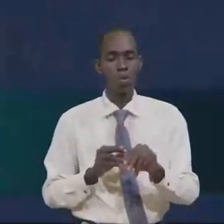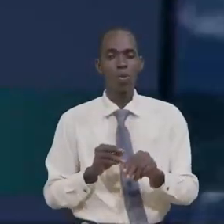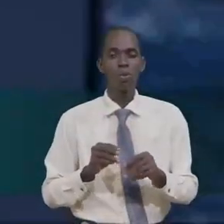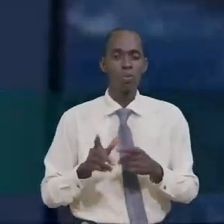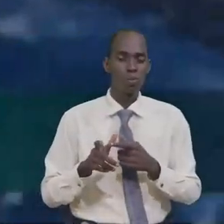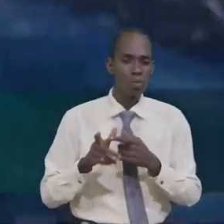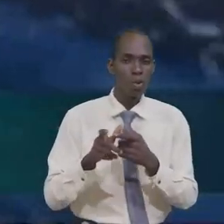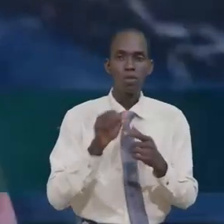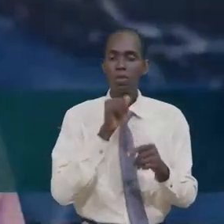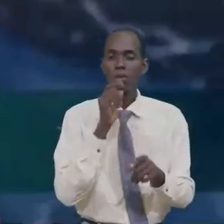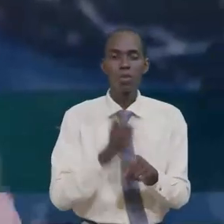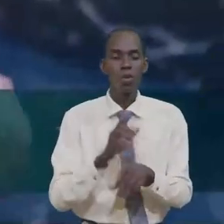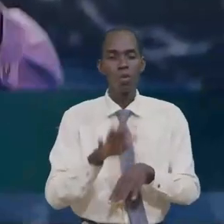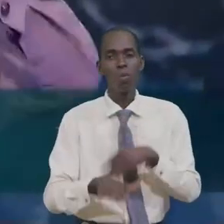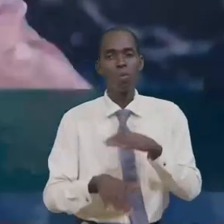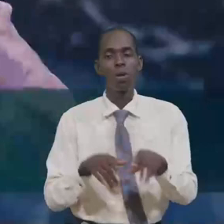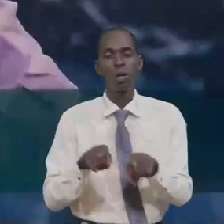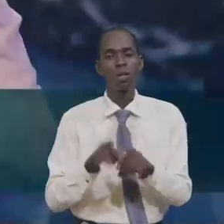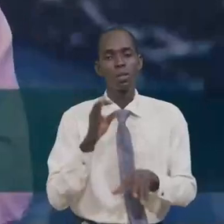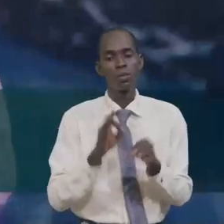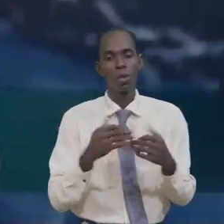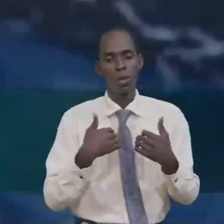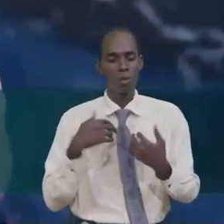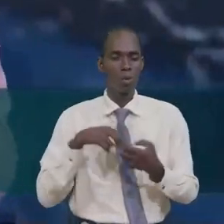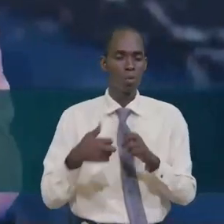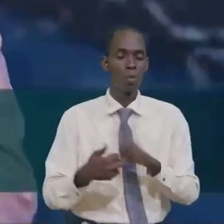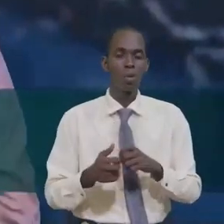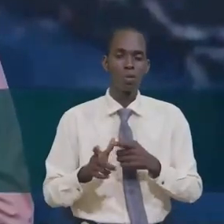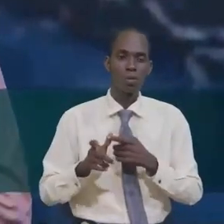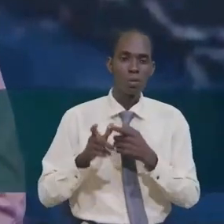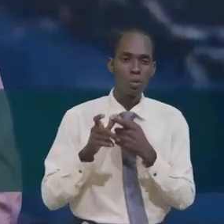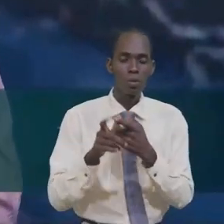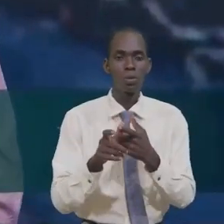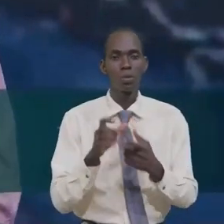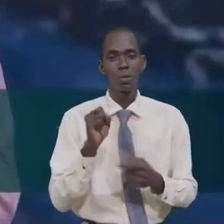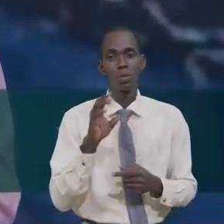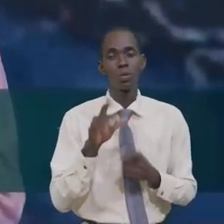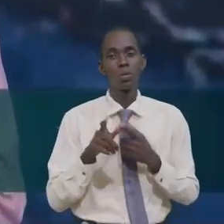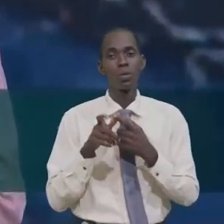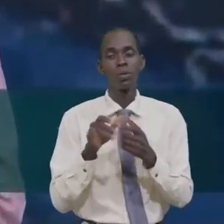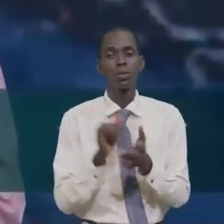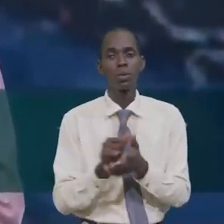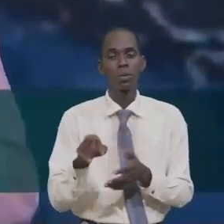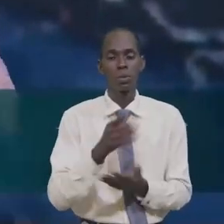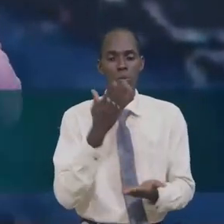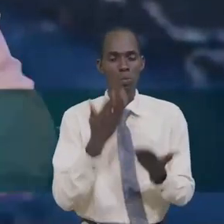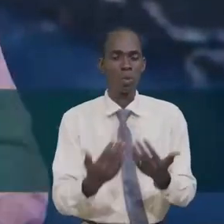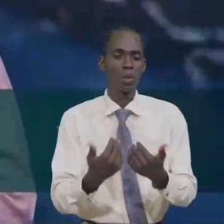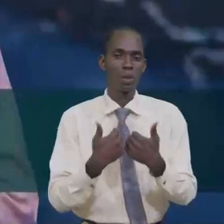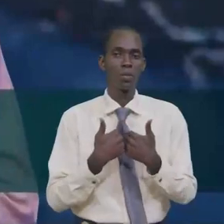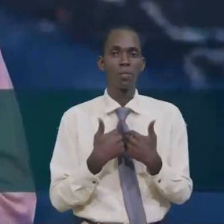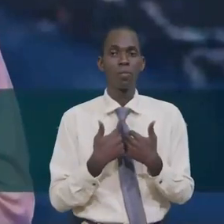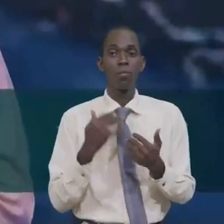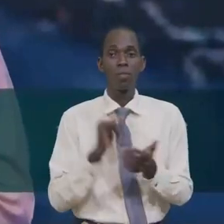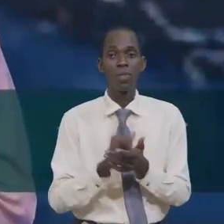comme si vous n'avez rien coulé le fasse de manière à remporter